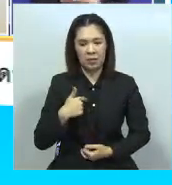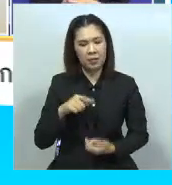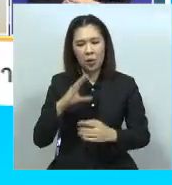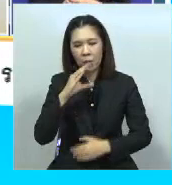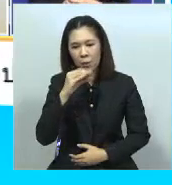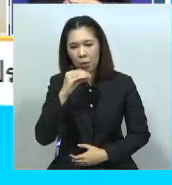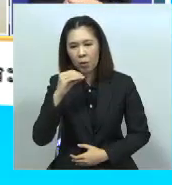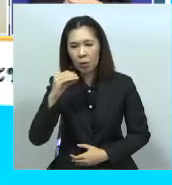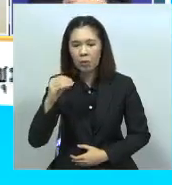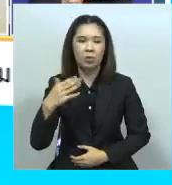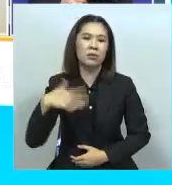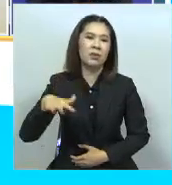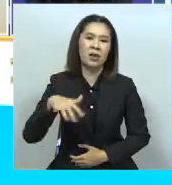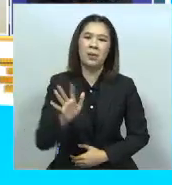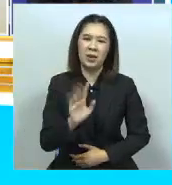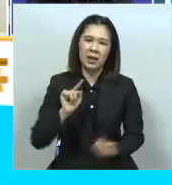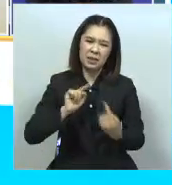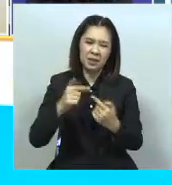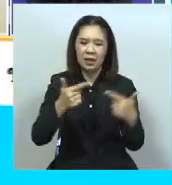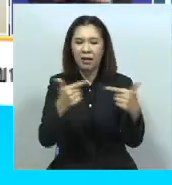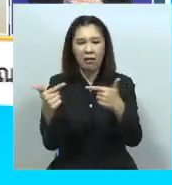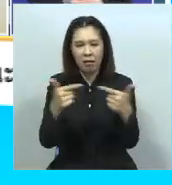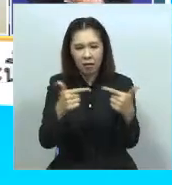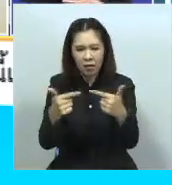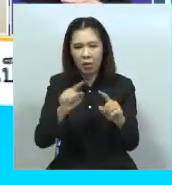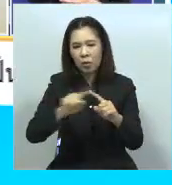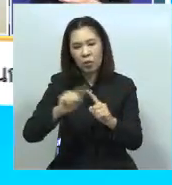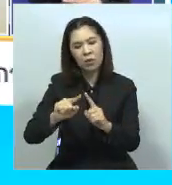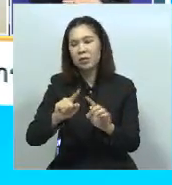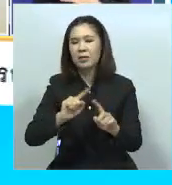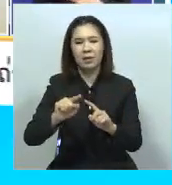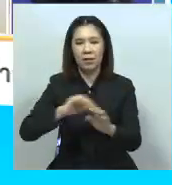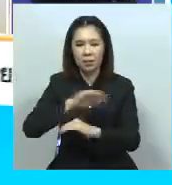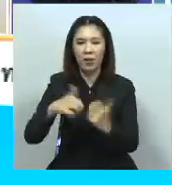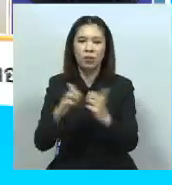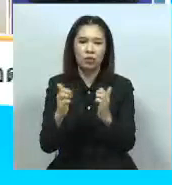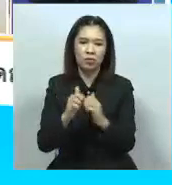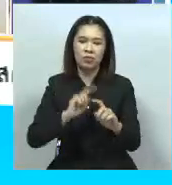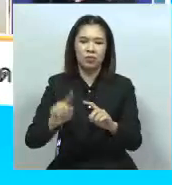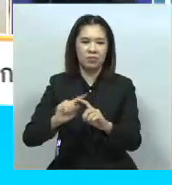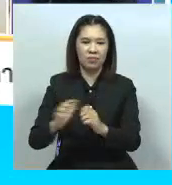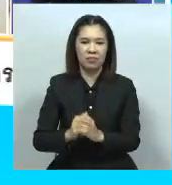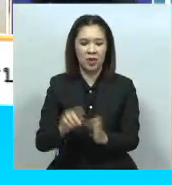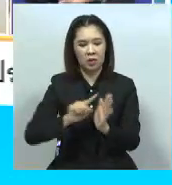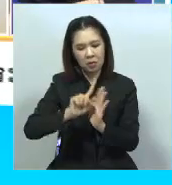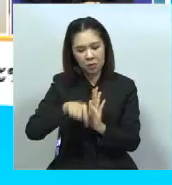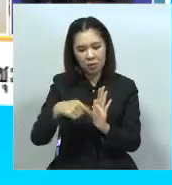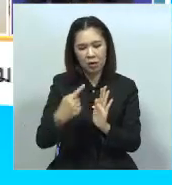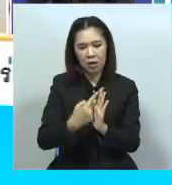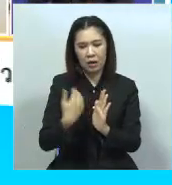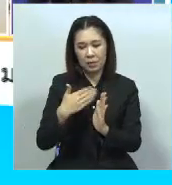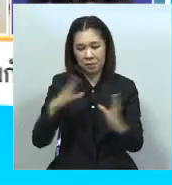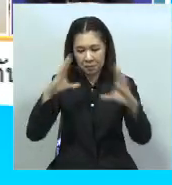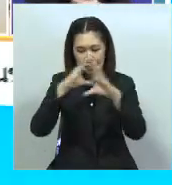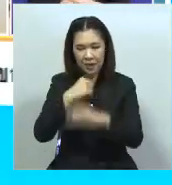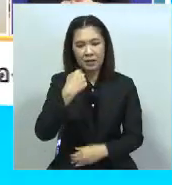ะฮะคงไม่ได้พูดเฉยๆฮะน่าจะมีการทักท้วงผิดข้อกำหนดข้อโน้นข้อนี้ข้อนั้นซึ่งอาจจะใช้เวลาที่ล้นเกินจาก4ทุ่มครึ่ง